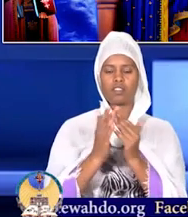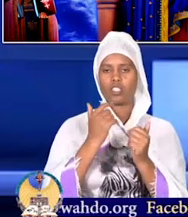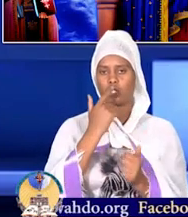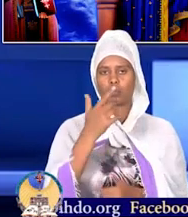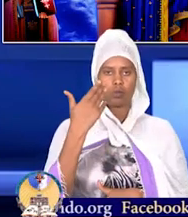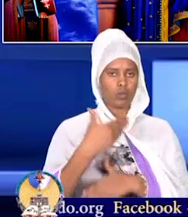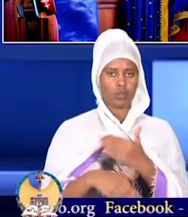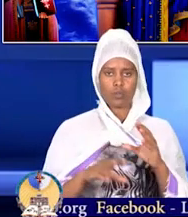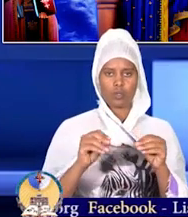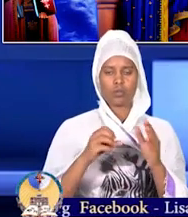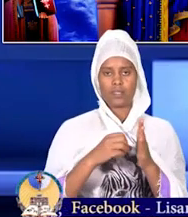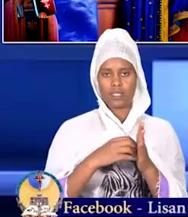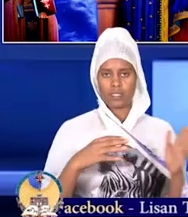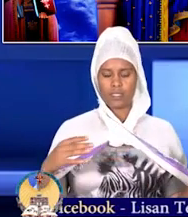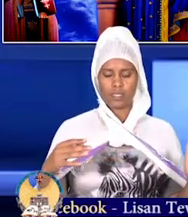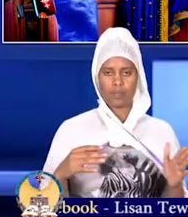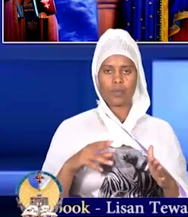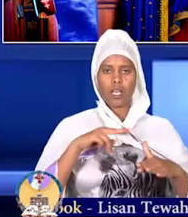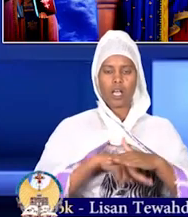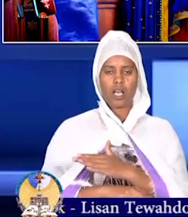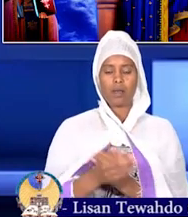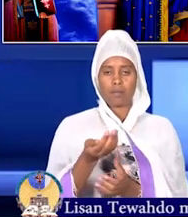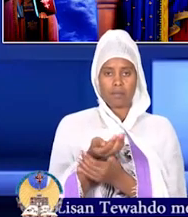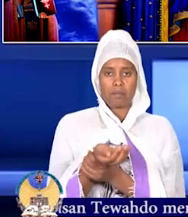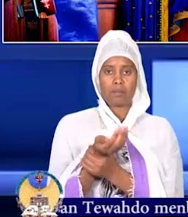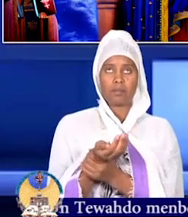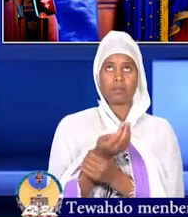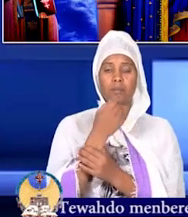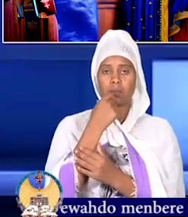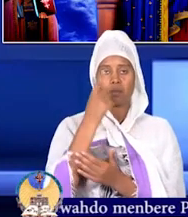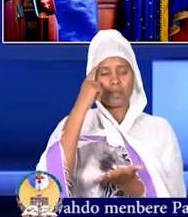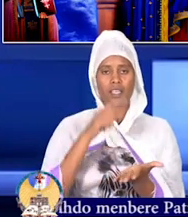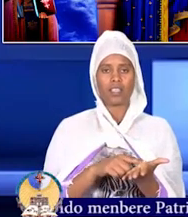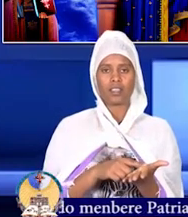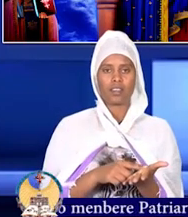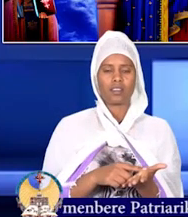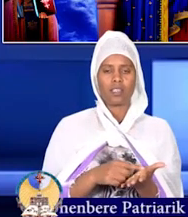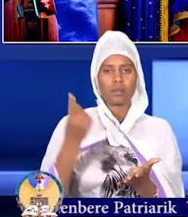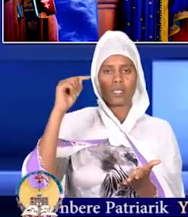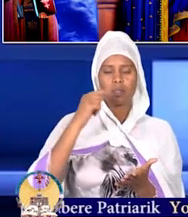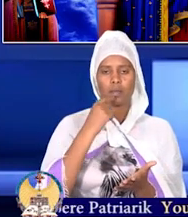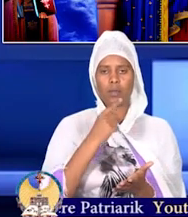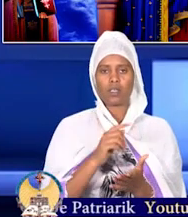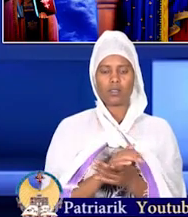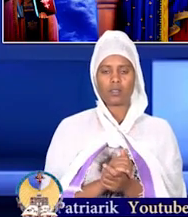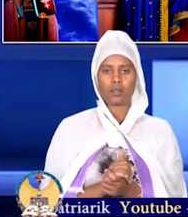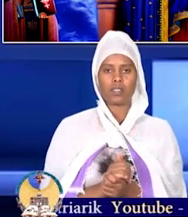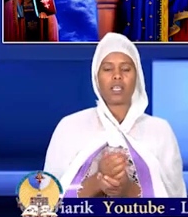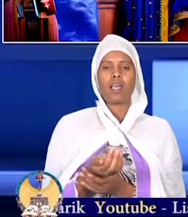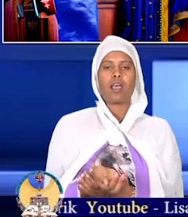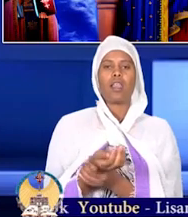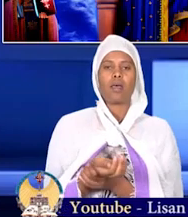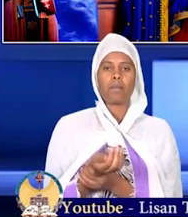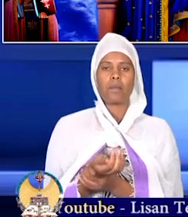ቅዱሳት መፅሓፍትና ይነግሩና እዮም። ስለዚ ኣማላድነት ክንብል ከለና እቲ ትርጉሙ